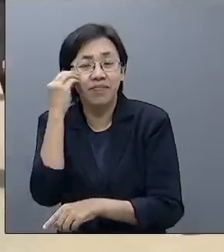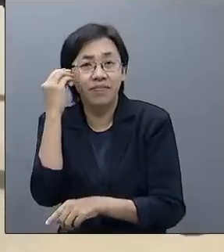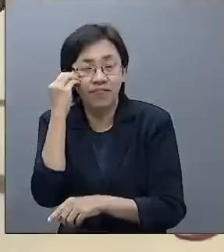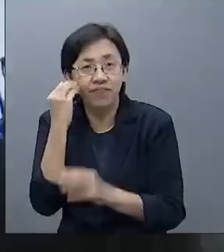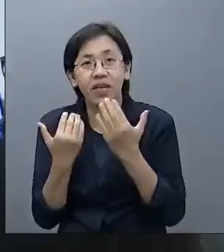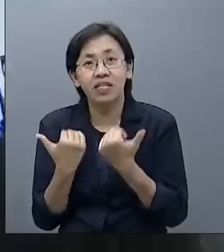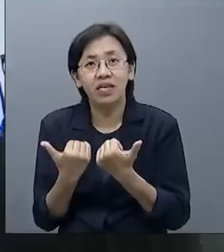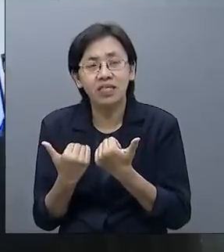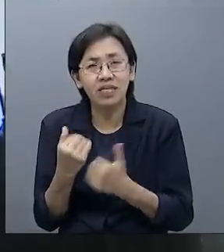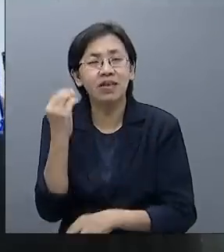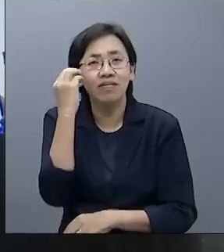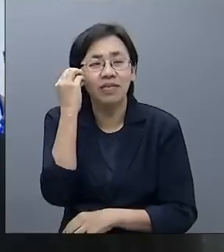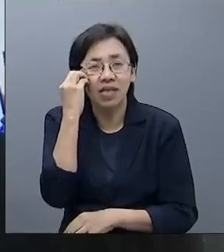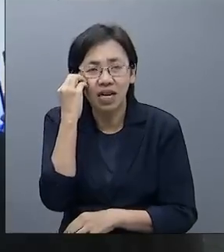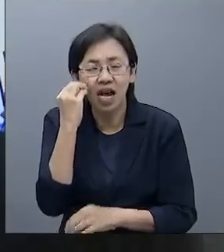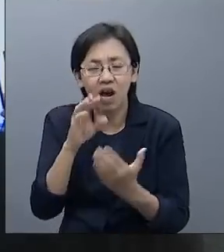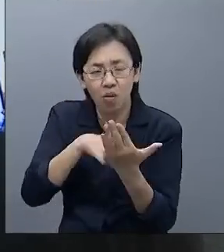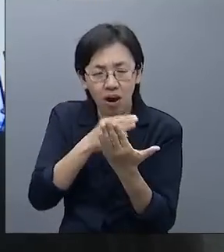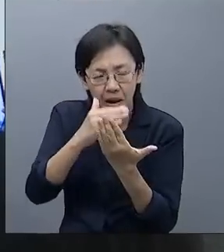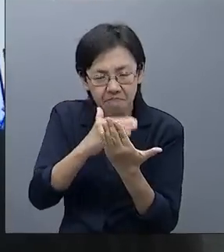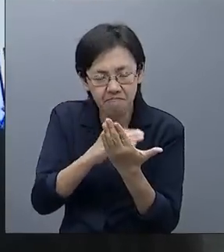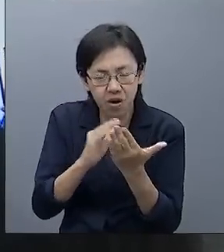างนี้มีการเตรียมสู้คดีแล้วล่ะค่ะ